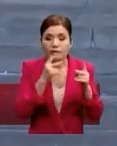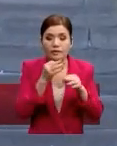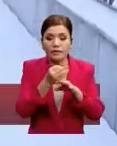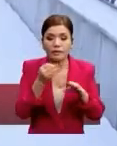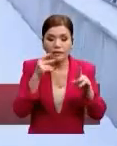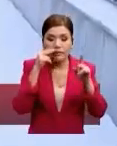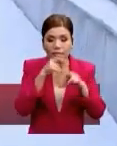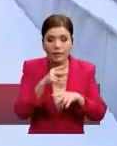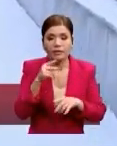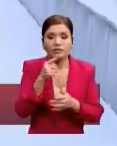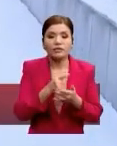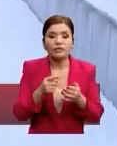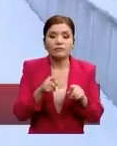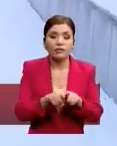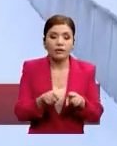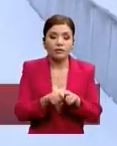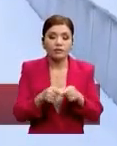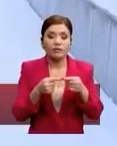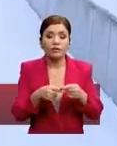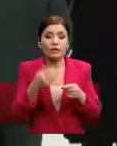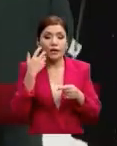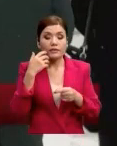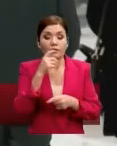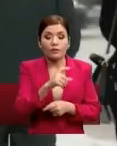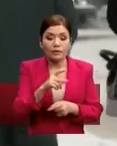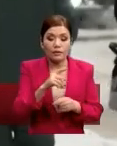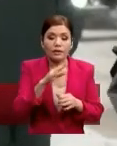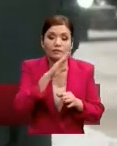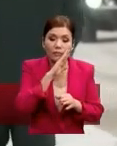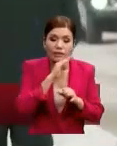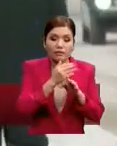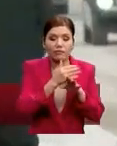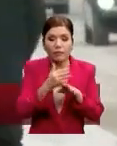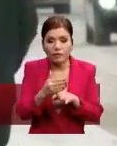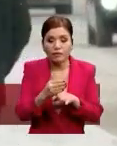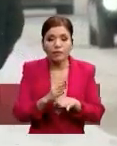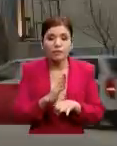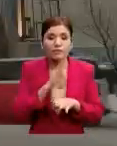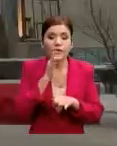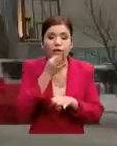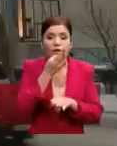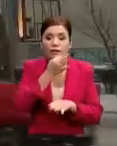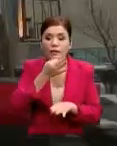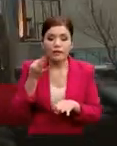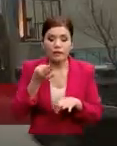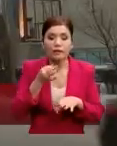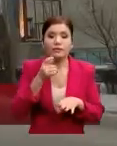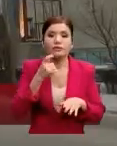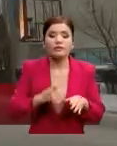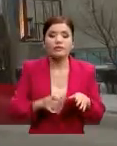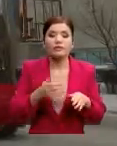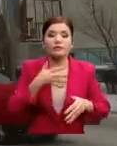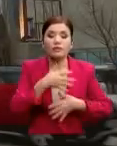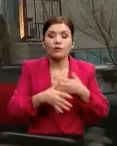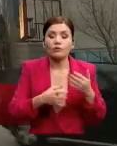с неправильными часовыми поясами. Точнее, когда люди просыпаются и ложатся спать не по солнечному ритму. Например, организму тяжело, когда